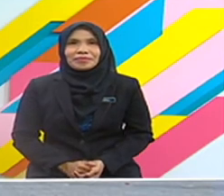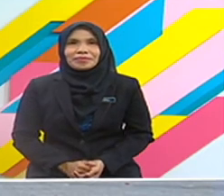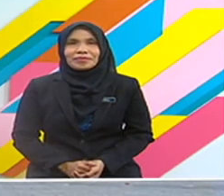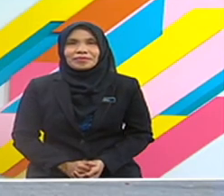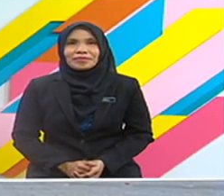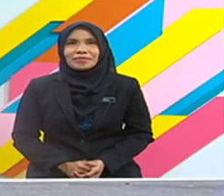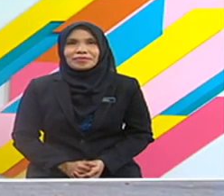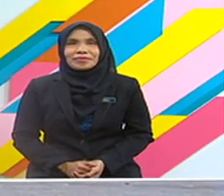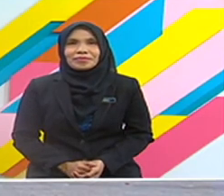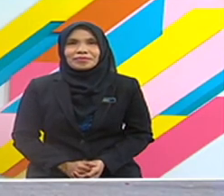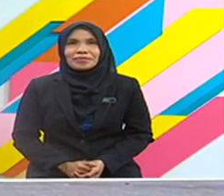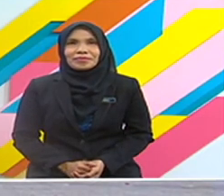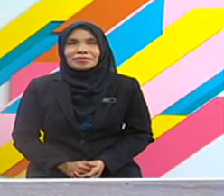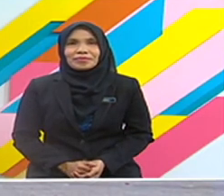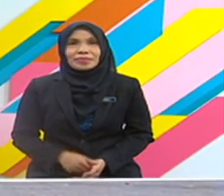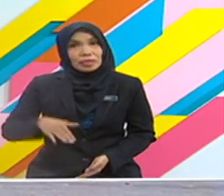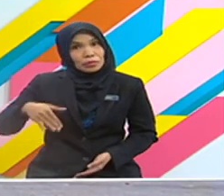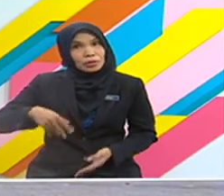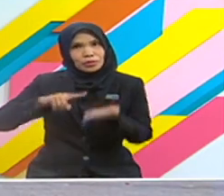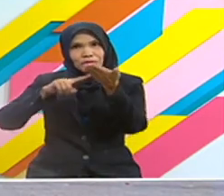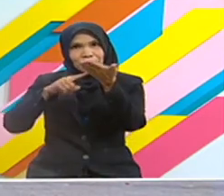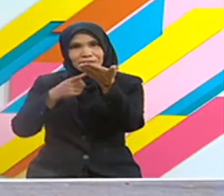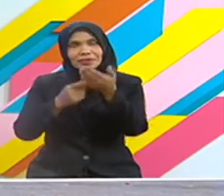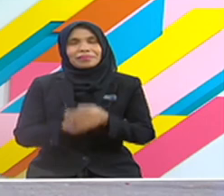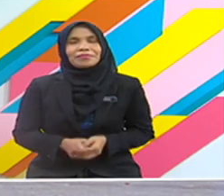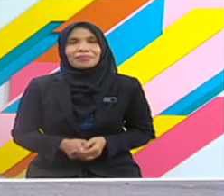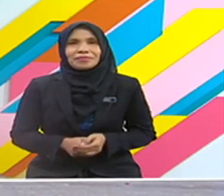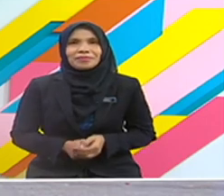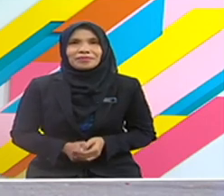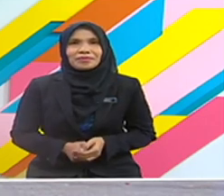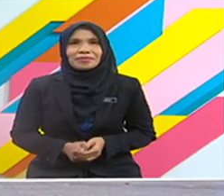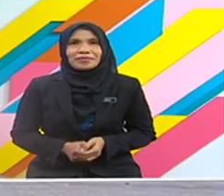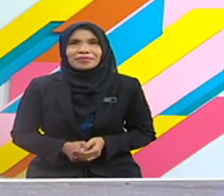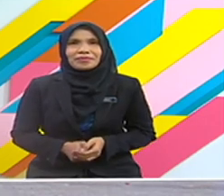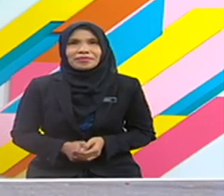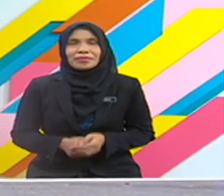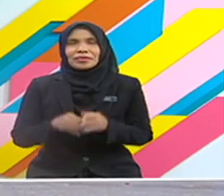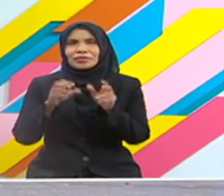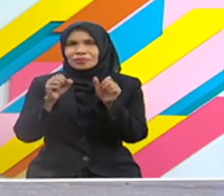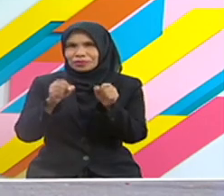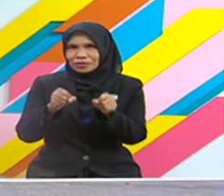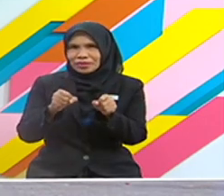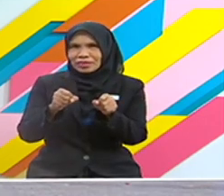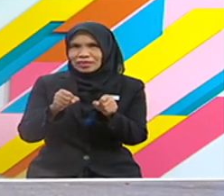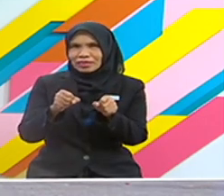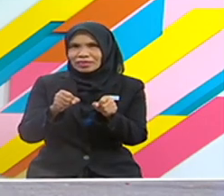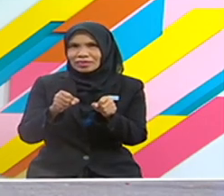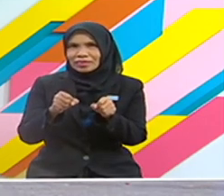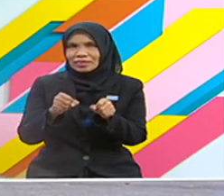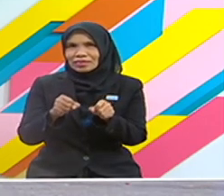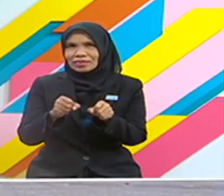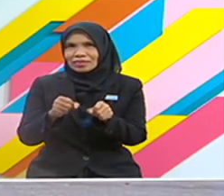menonton ketika ini. Baik, sebelum kita nak memulakan pembelajaran kita cikgu-cikgu, boleh tak kalau kita mulakan terlebih